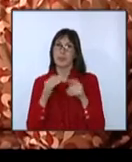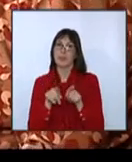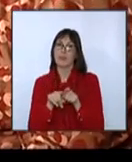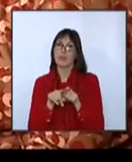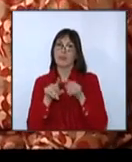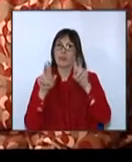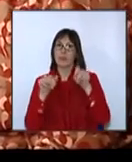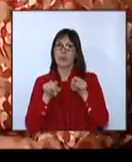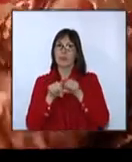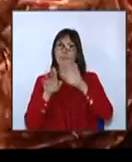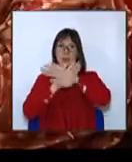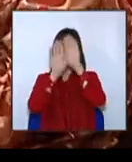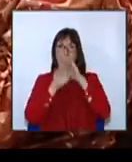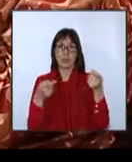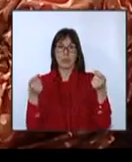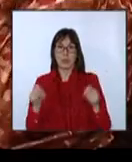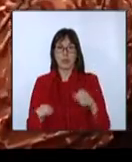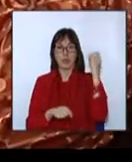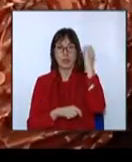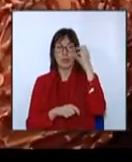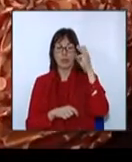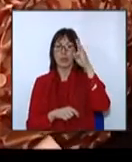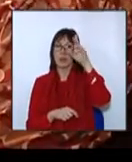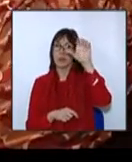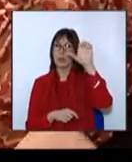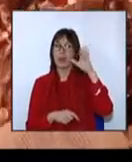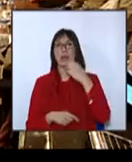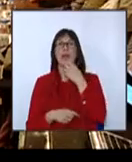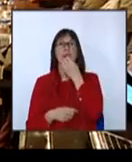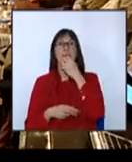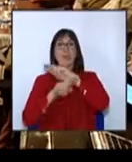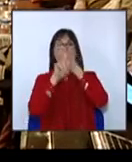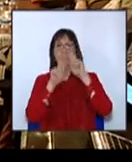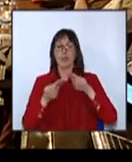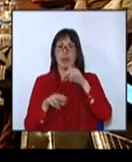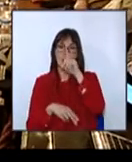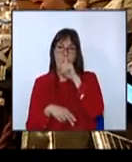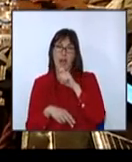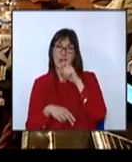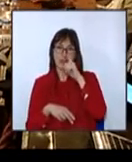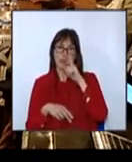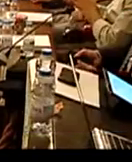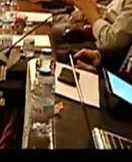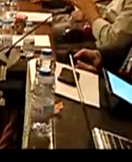gràcies. Ens donem per acabat el ple. Bon final d'any i bona entrada pel proper.